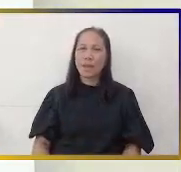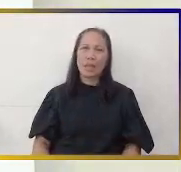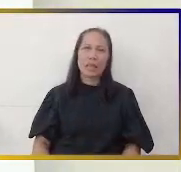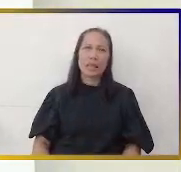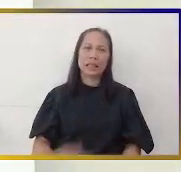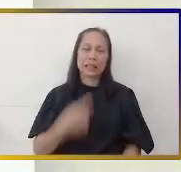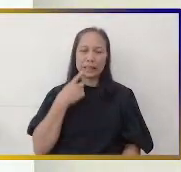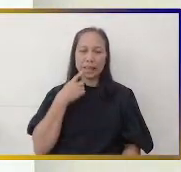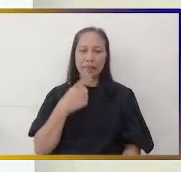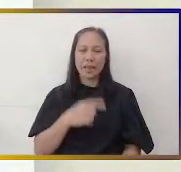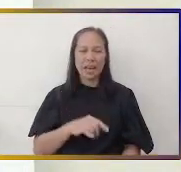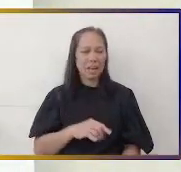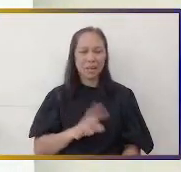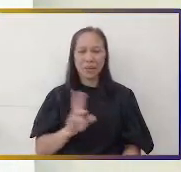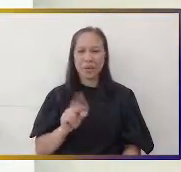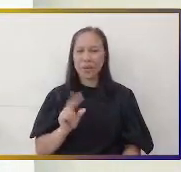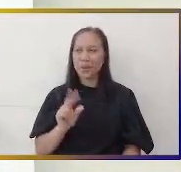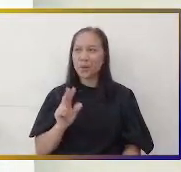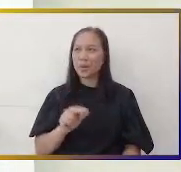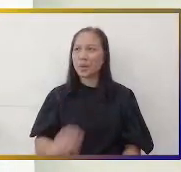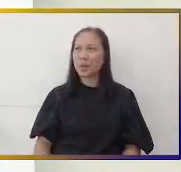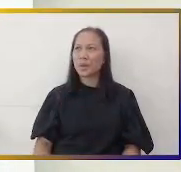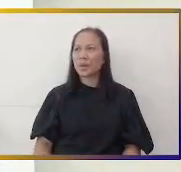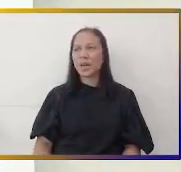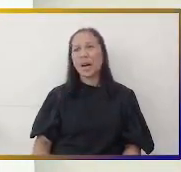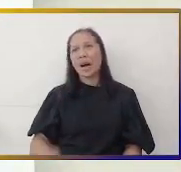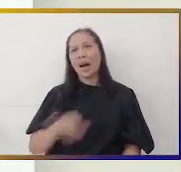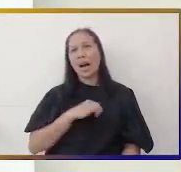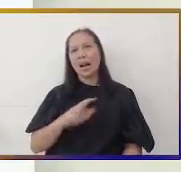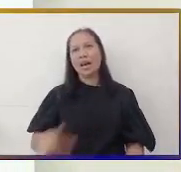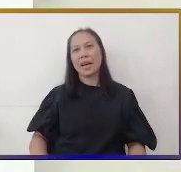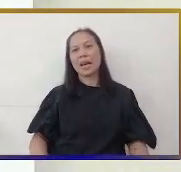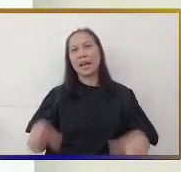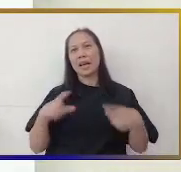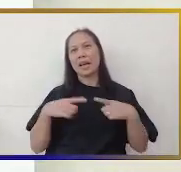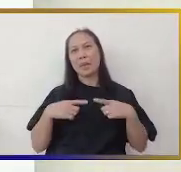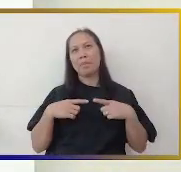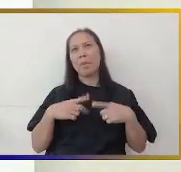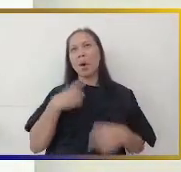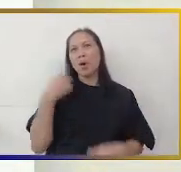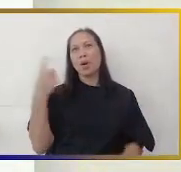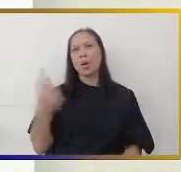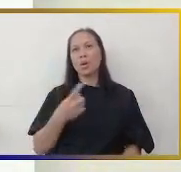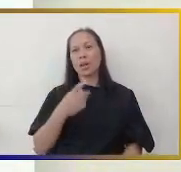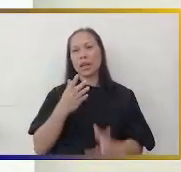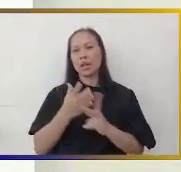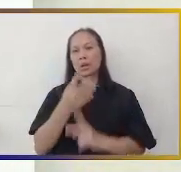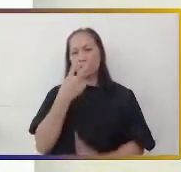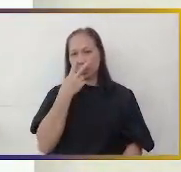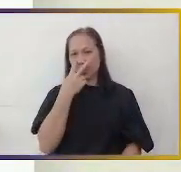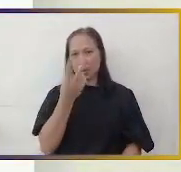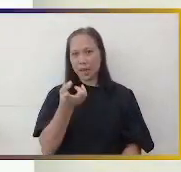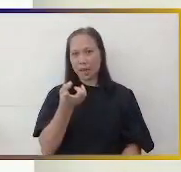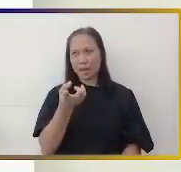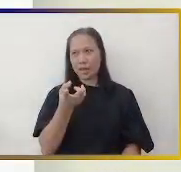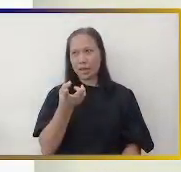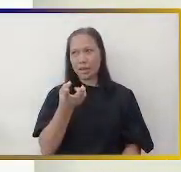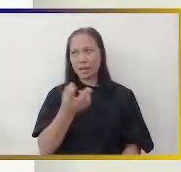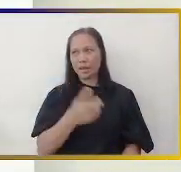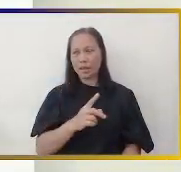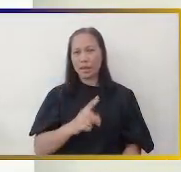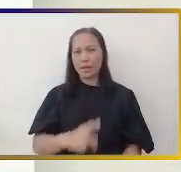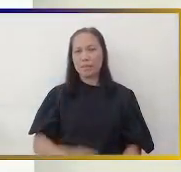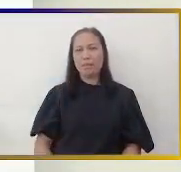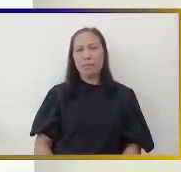Ayokong sabihin mo na namumuhay ako by sight Amen dahil ito lang yung nakikita Kung kaya kong